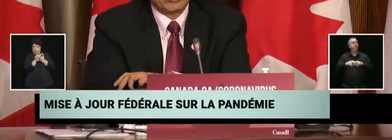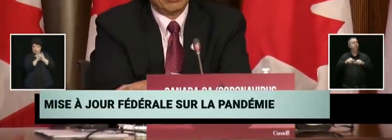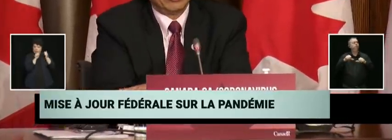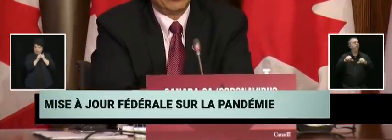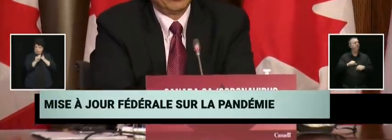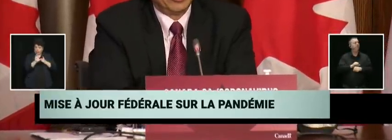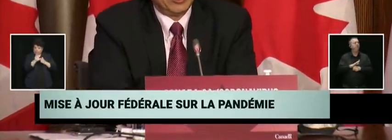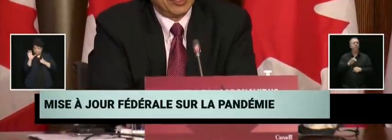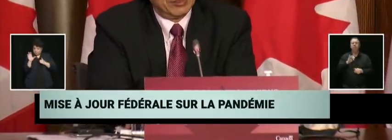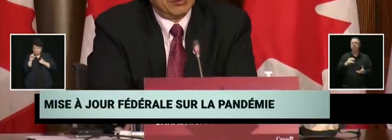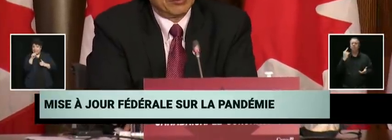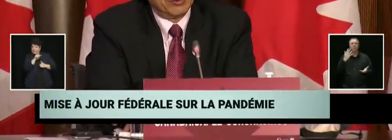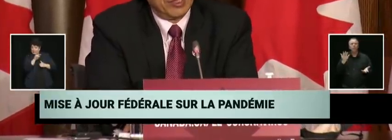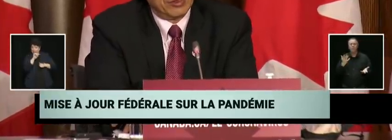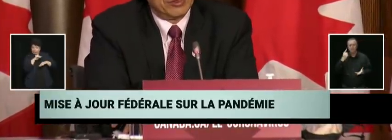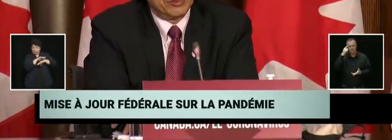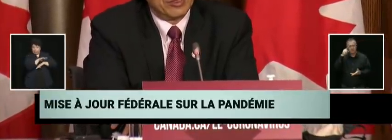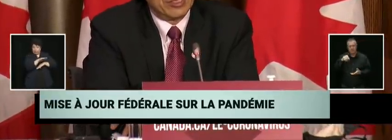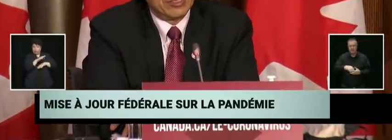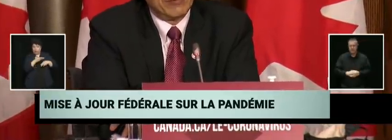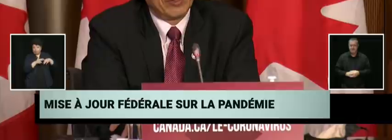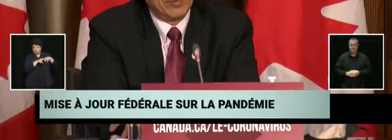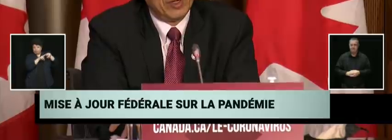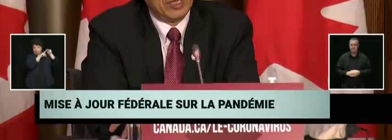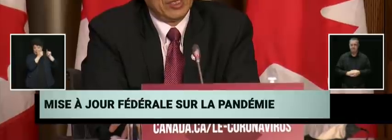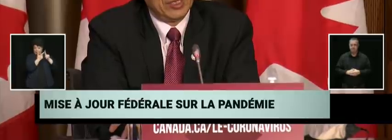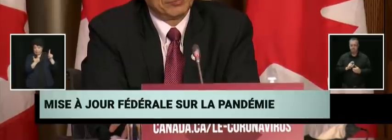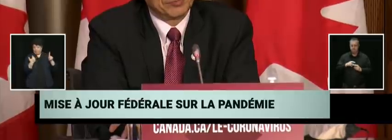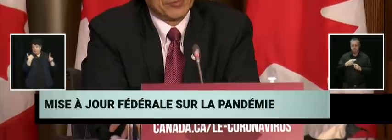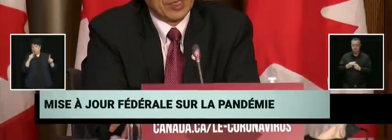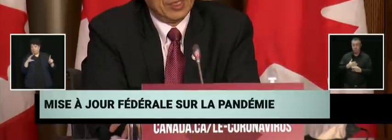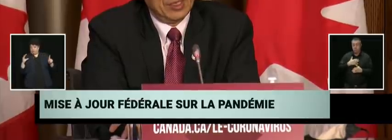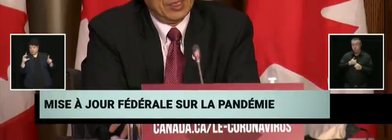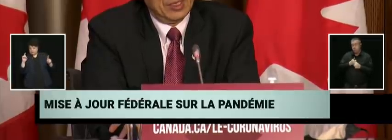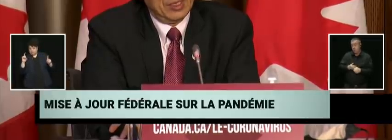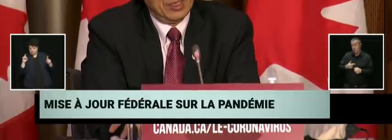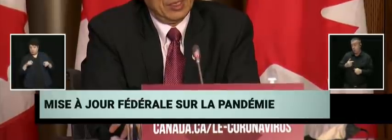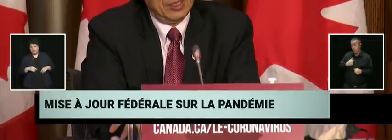Pour moi, selon les données, ce qu'on a reçu, c'est vraiment une